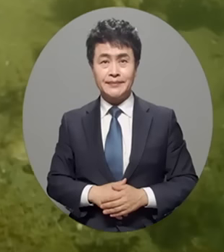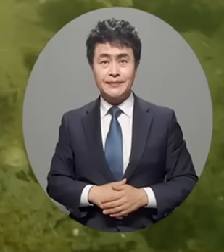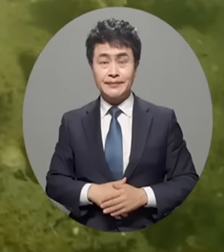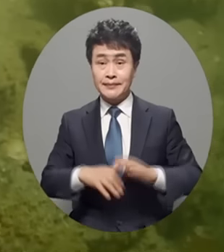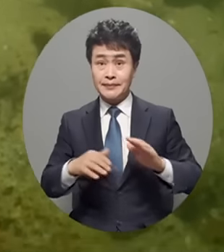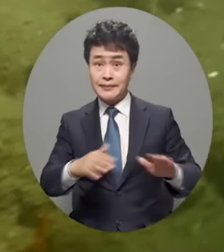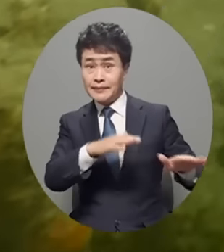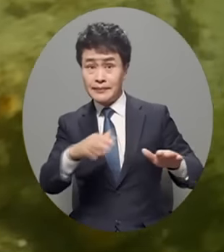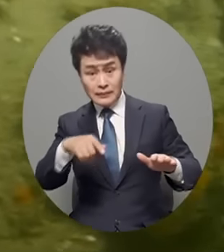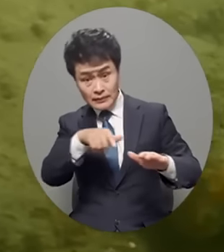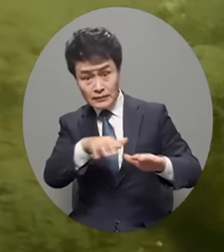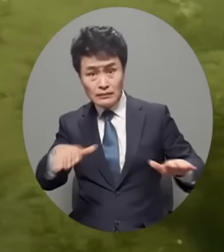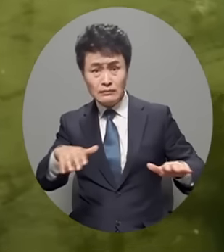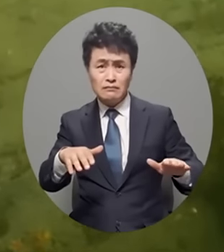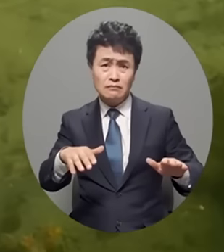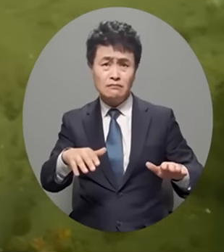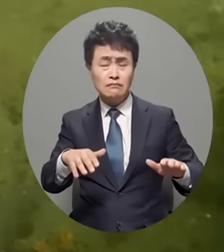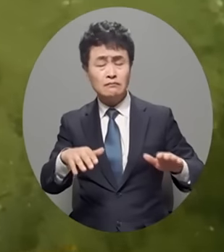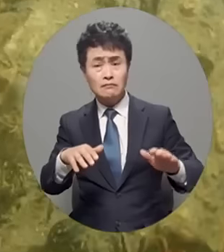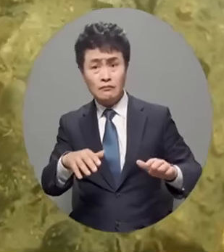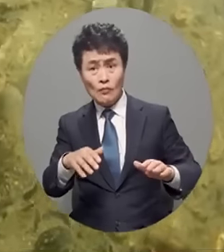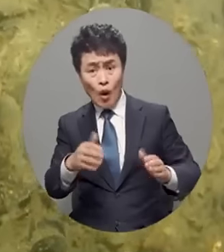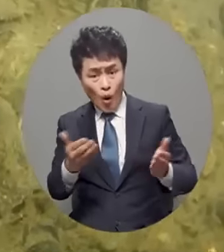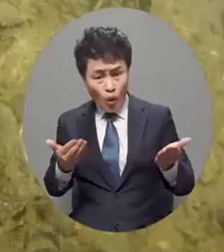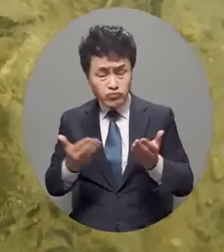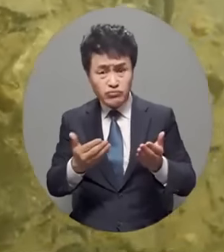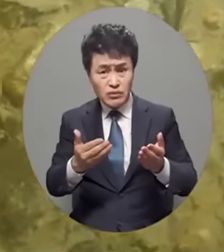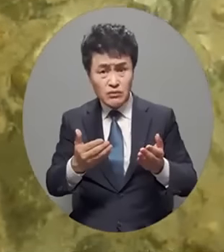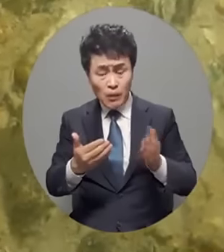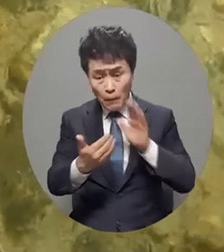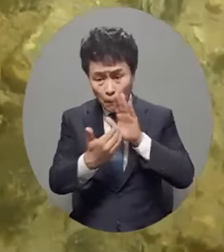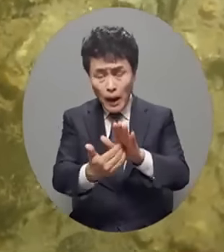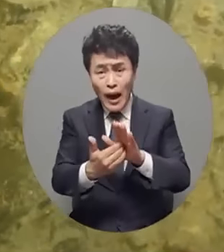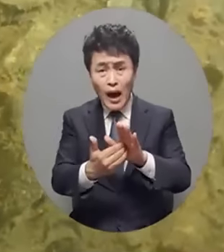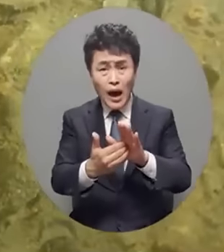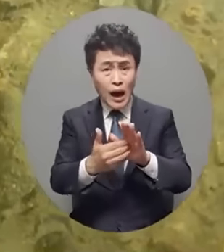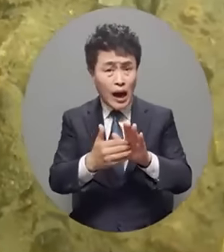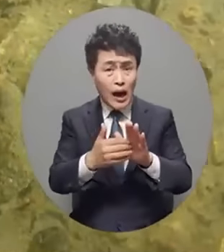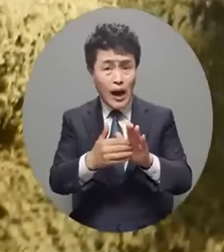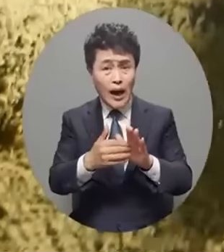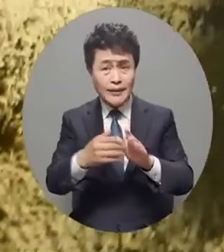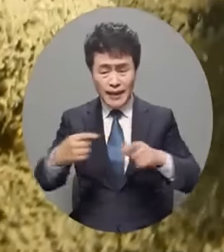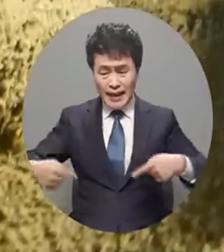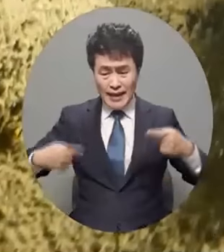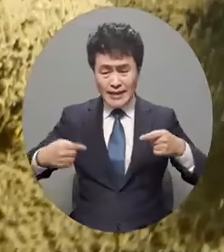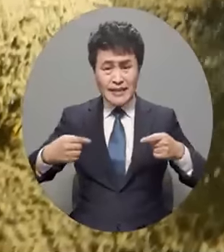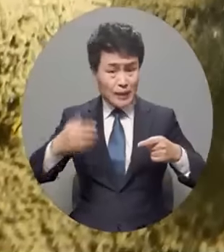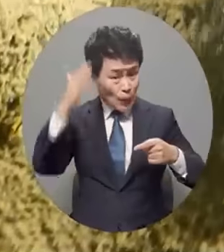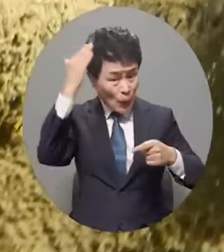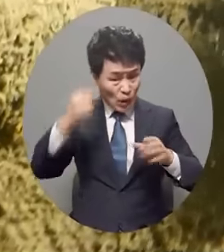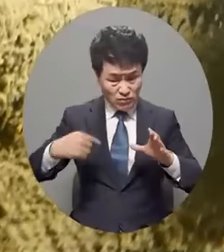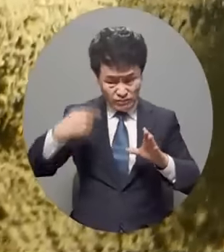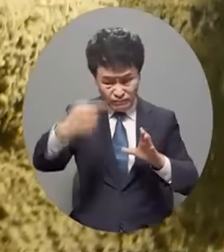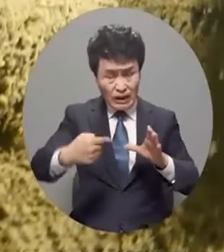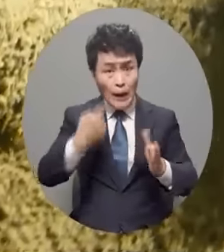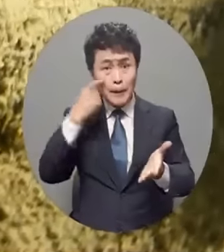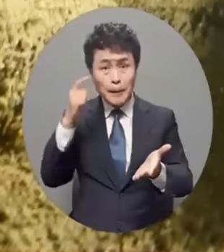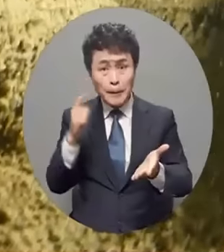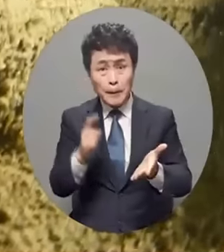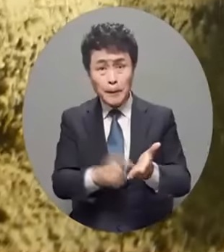바다 바닥에 다다르자 어선 충돌 방지용으로 달려있다 떨어진 걸로 보이는 타이어들이 나타납니다. 플라스틱 양동이는